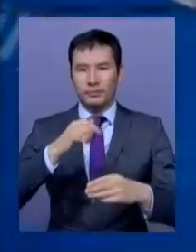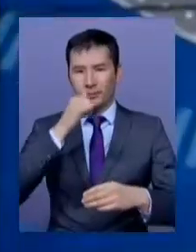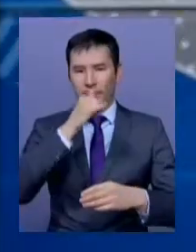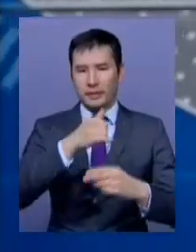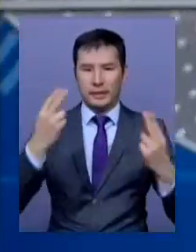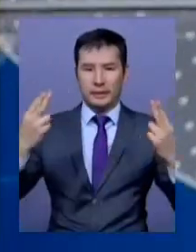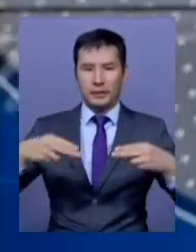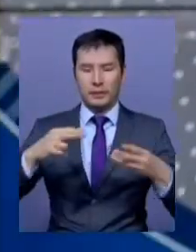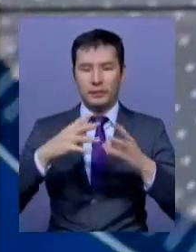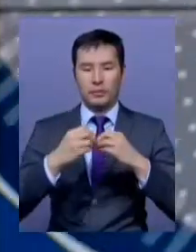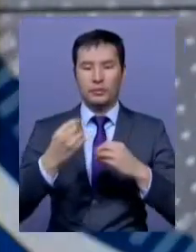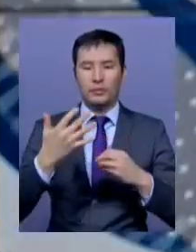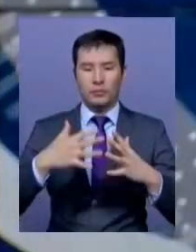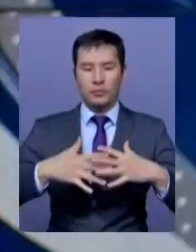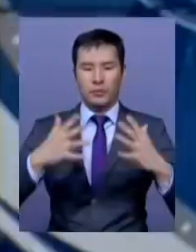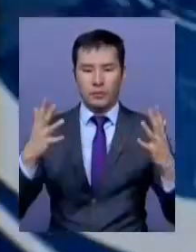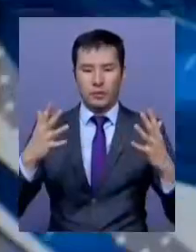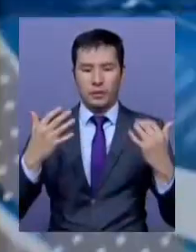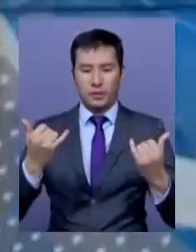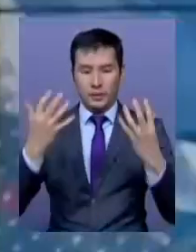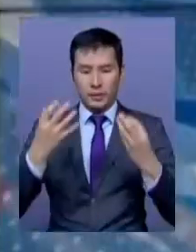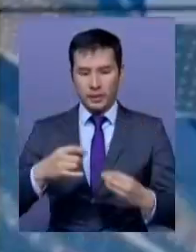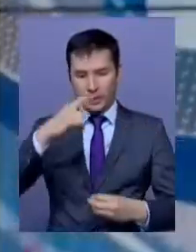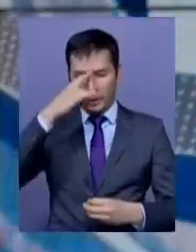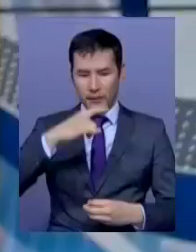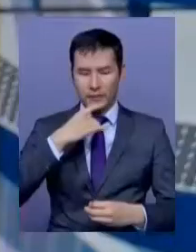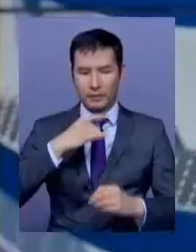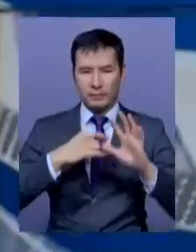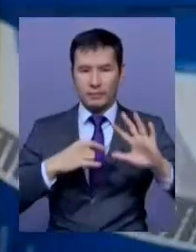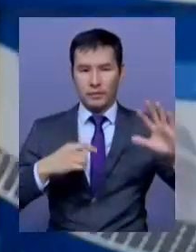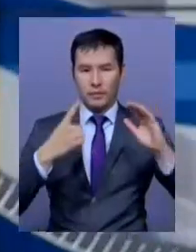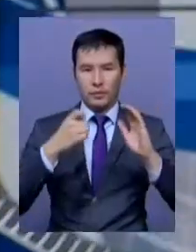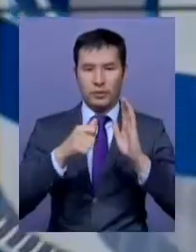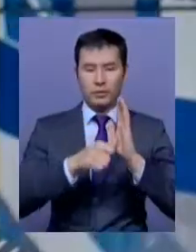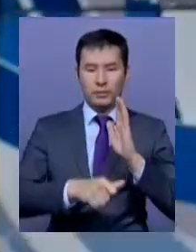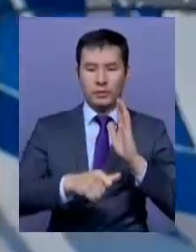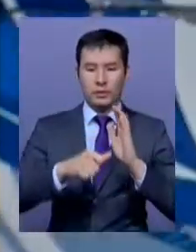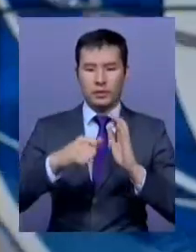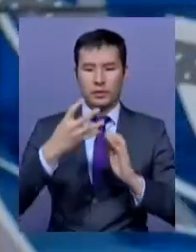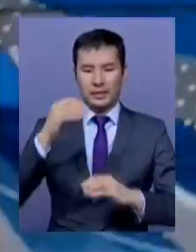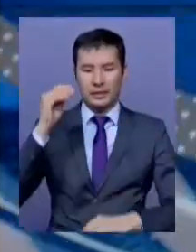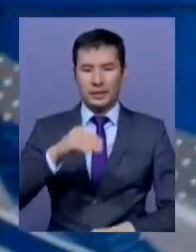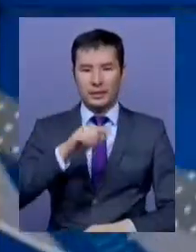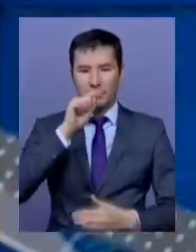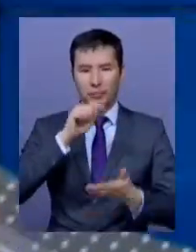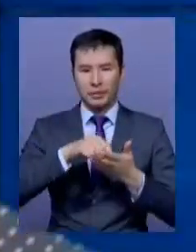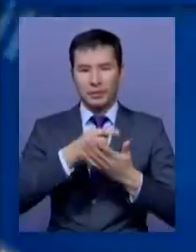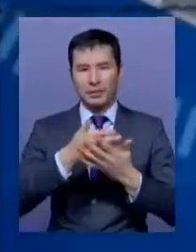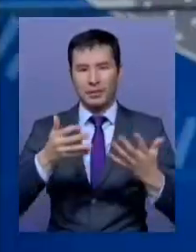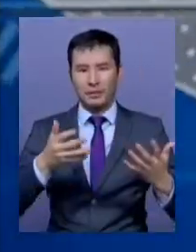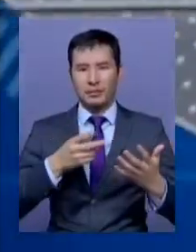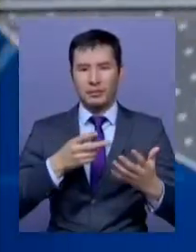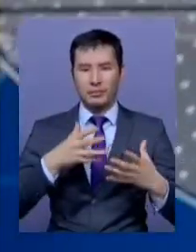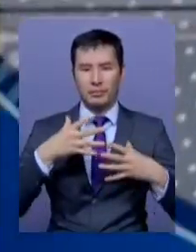Бүгін ел президенті Қасым-Жомарт Тоқаев жұмыс сапармен Алматыға келді. Мемлекет басшысы қалалық клиникалық жұқпалы аурулар ауруханасының